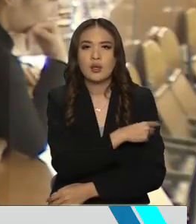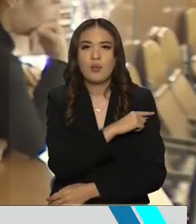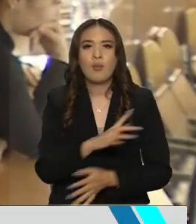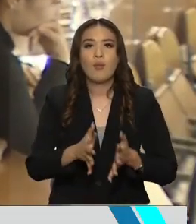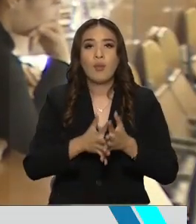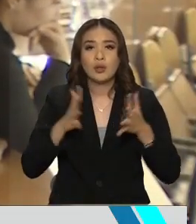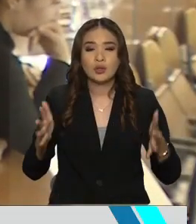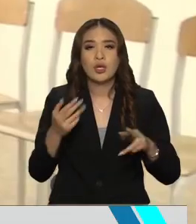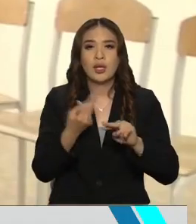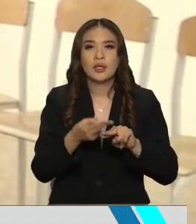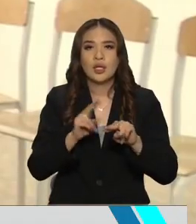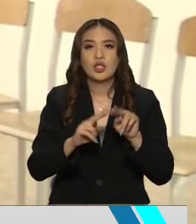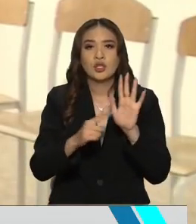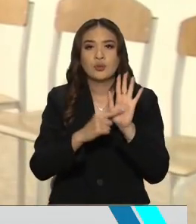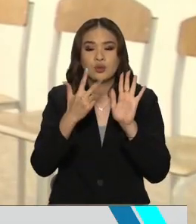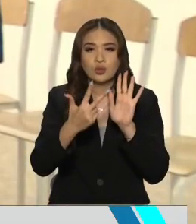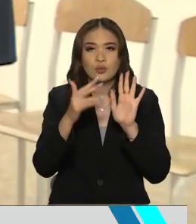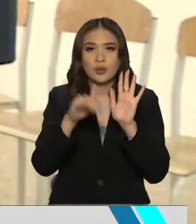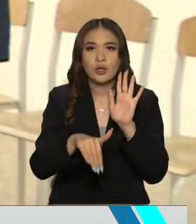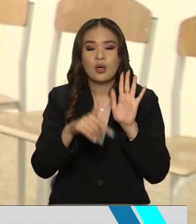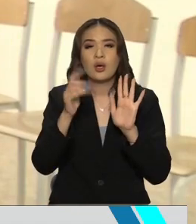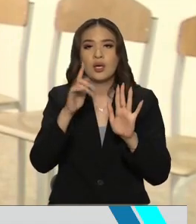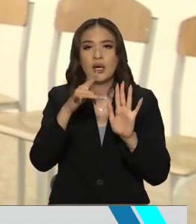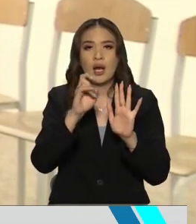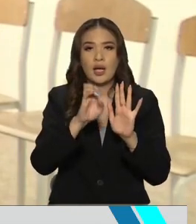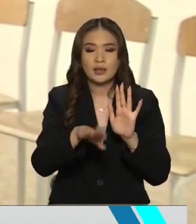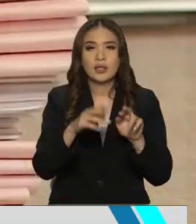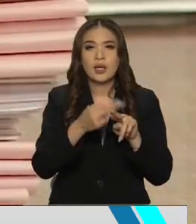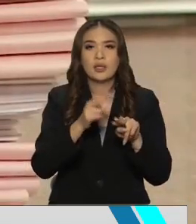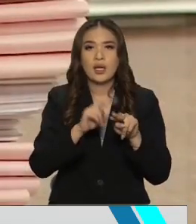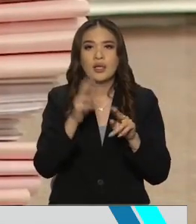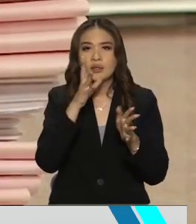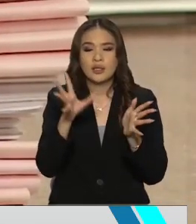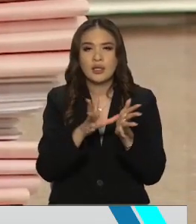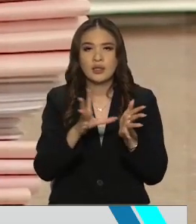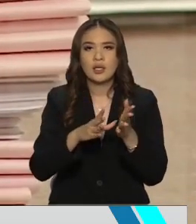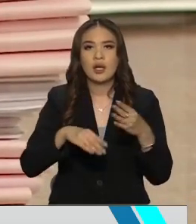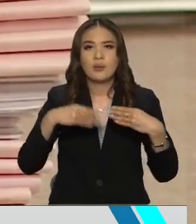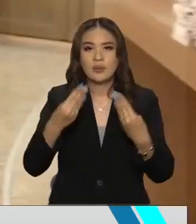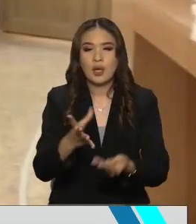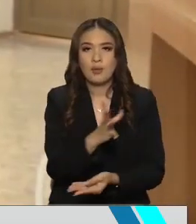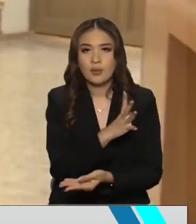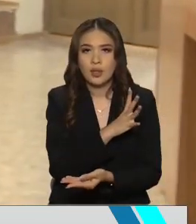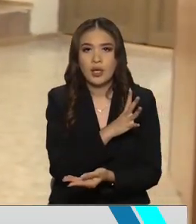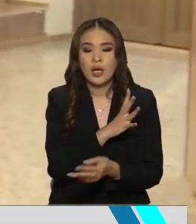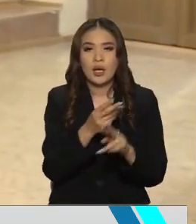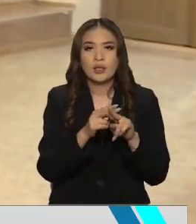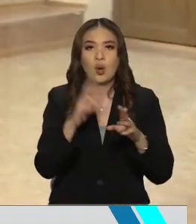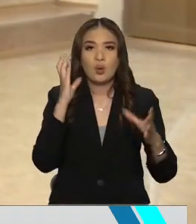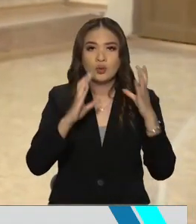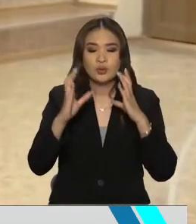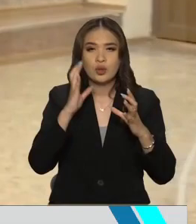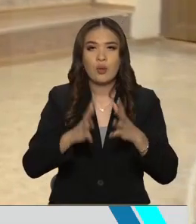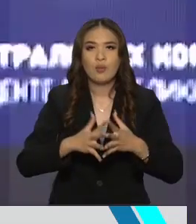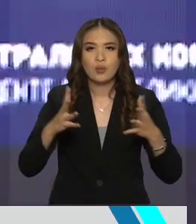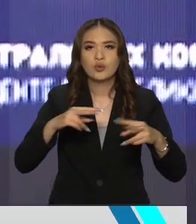ие. Сондықтан 73 000 гранттың 60%-ы техникалық мамандықтарға бөлінген. Сондай-ақ өңірлік университеттер биыл басты